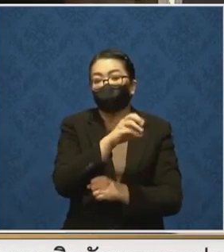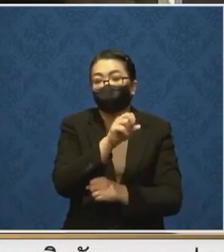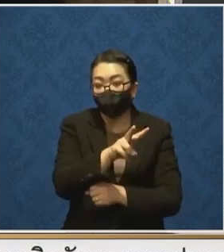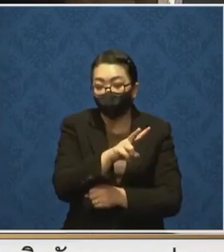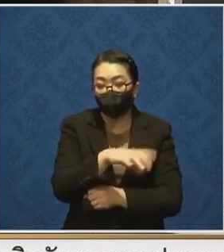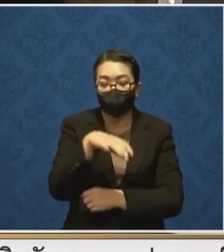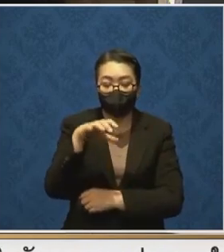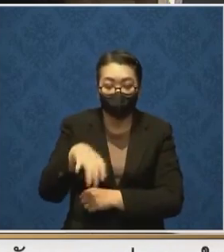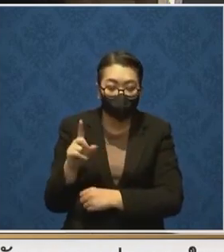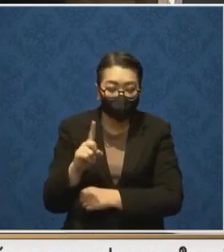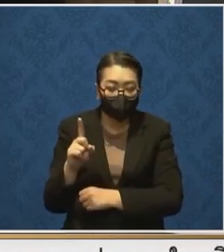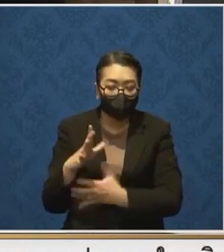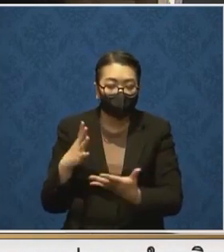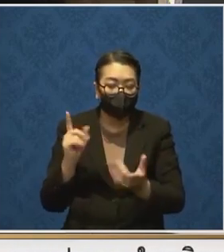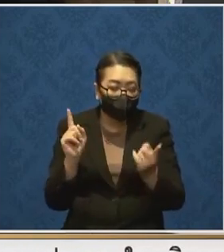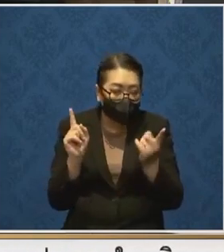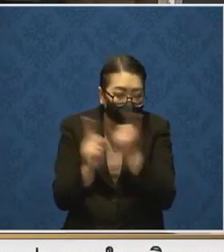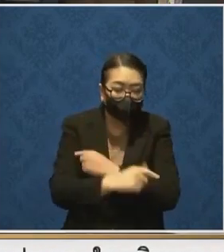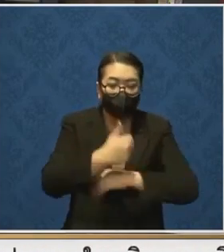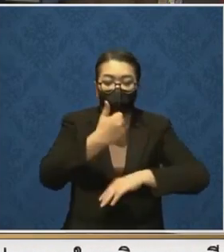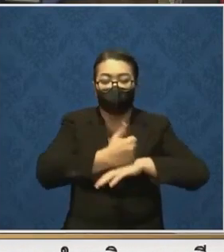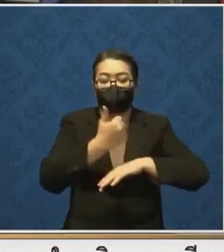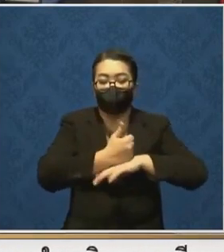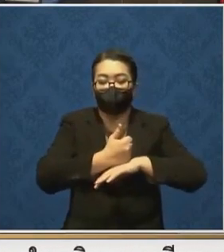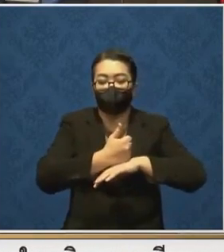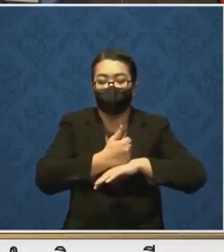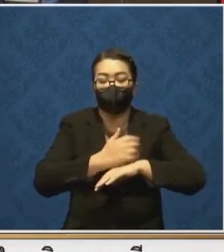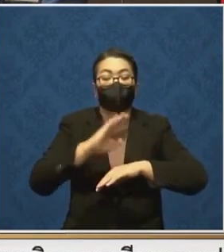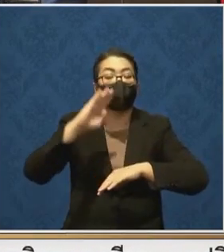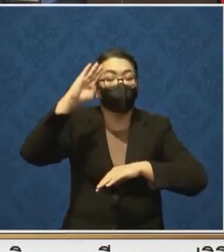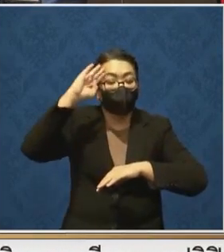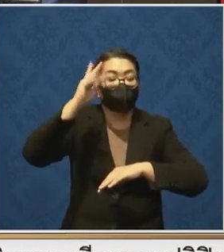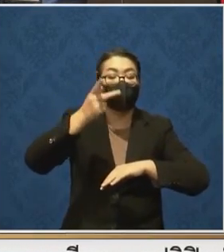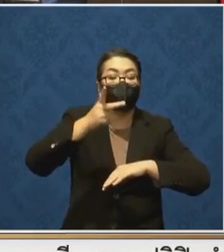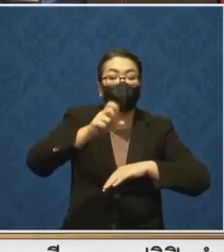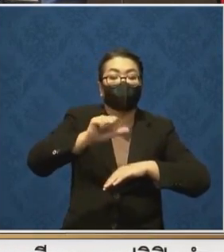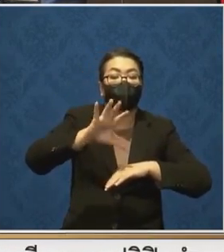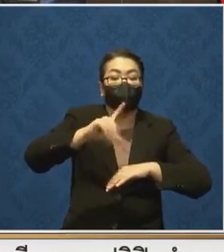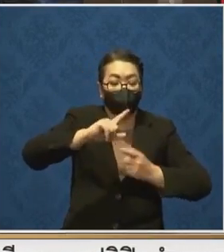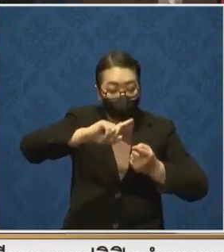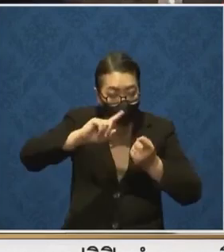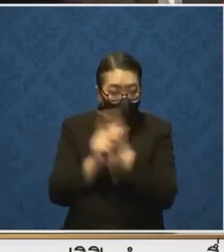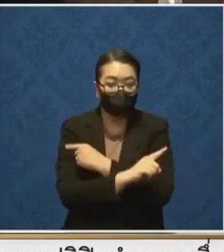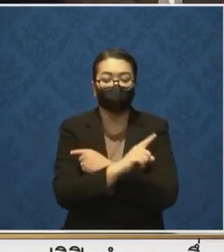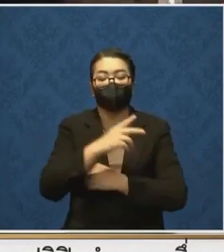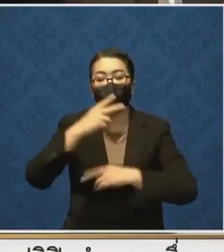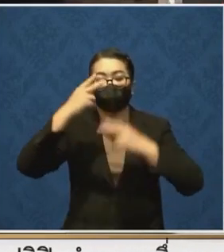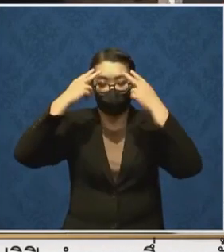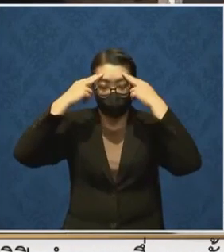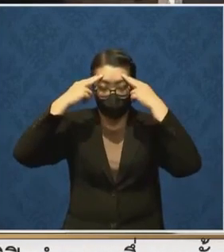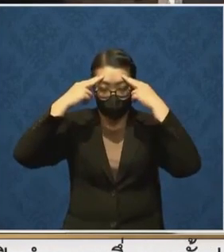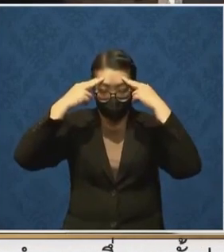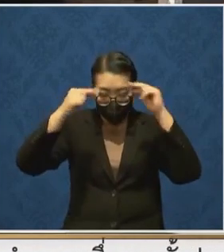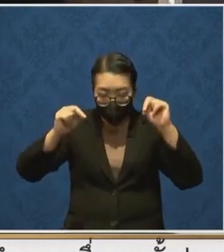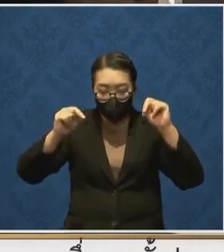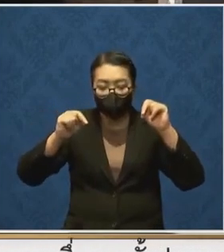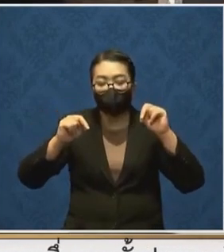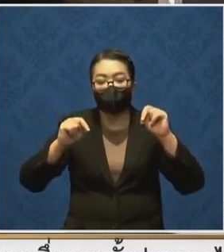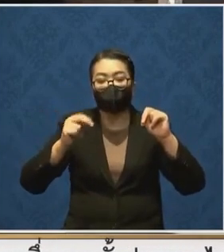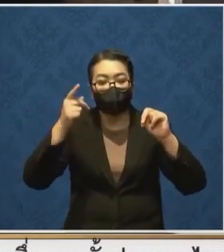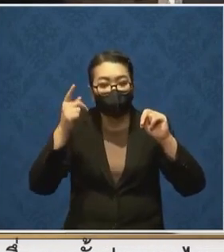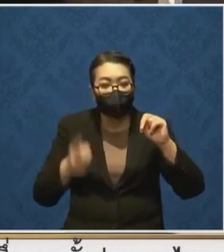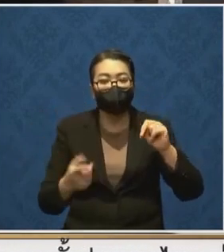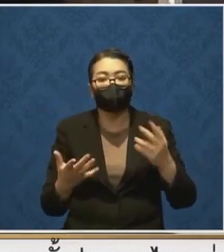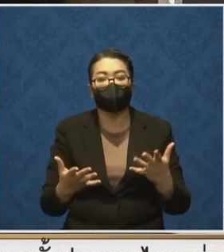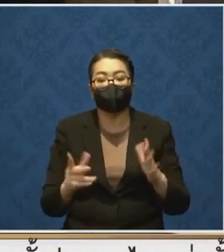พิธีกรรมชุบตัวจากหัวหนาคณะรกษาความสงบแผงชาติได้กลายมาเป็นนายกรัฐมุนตรีภาย